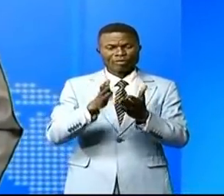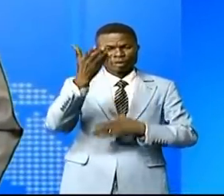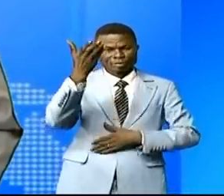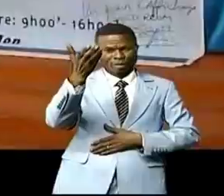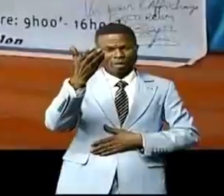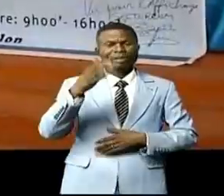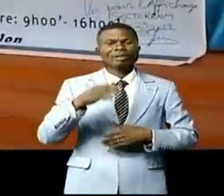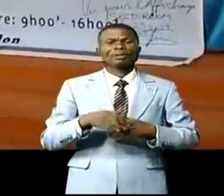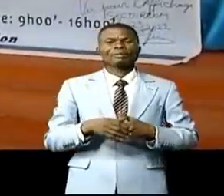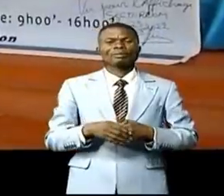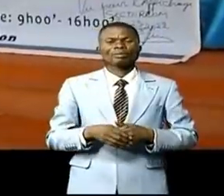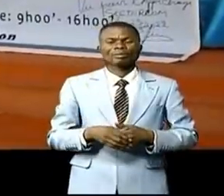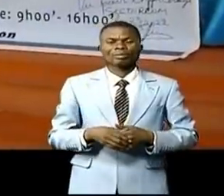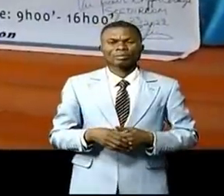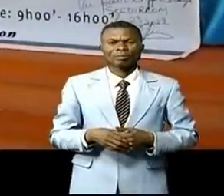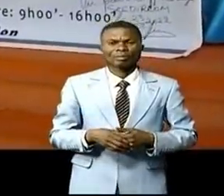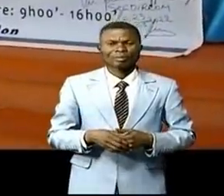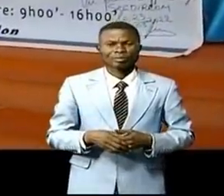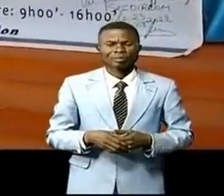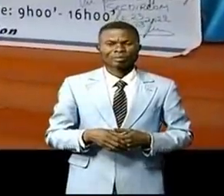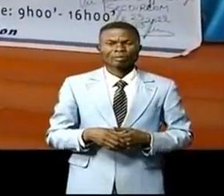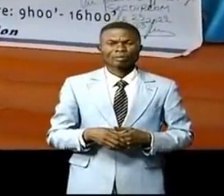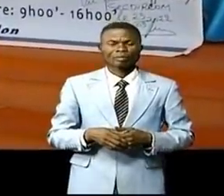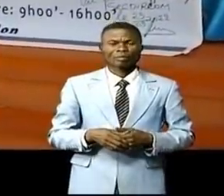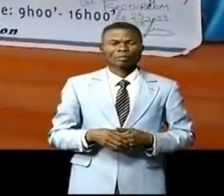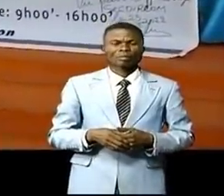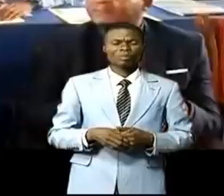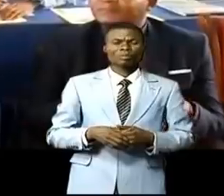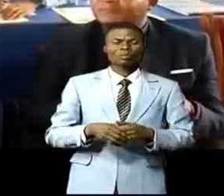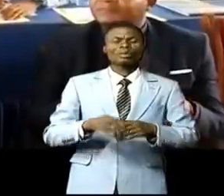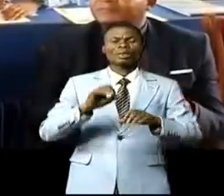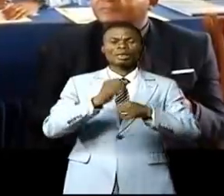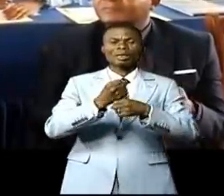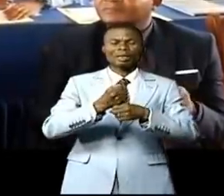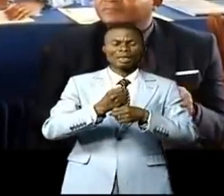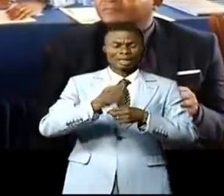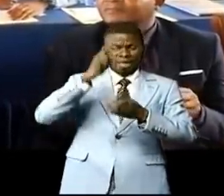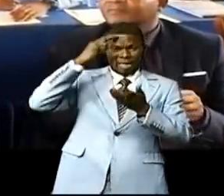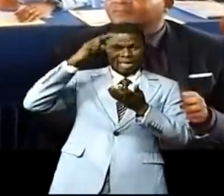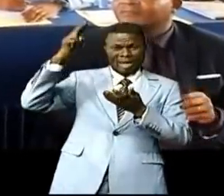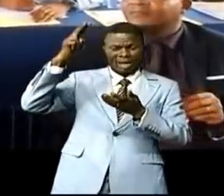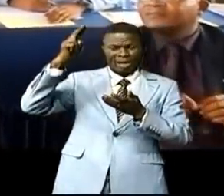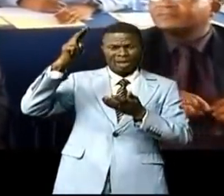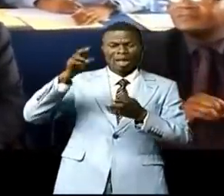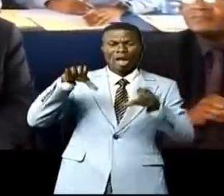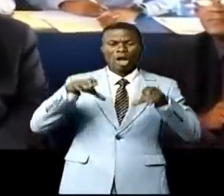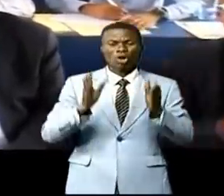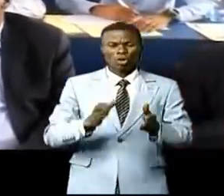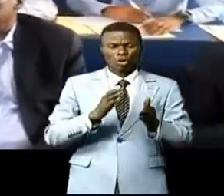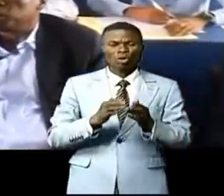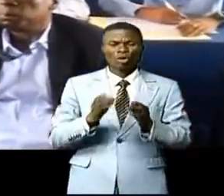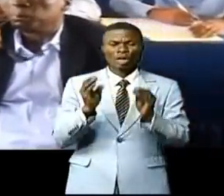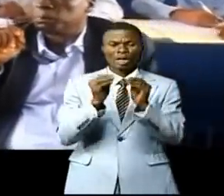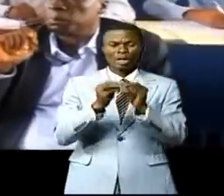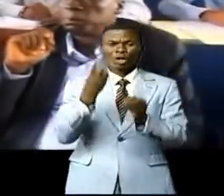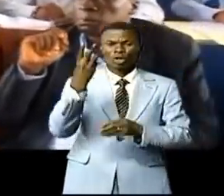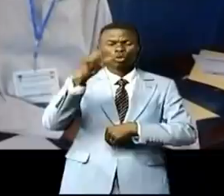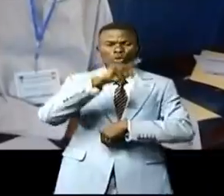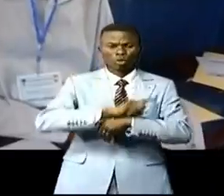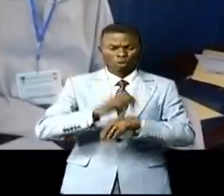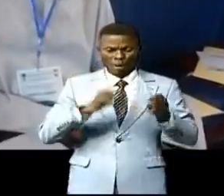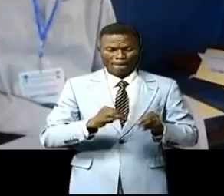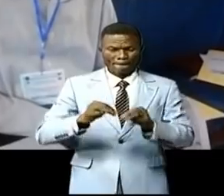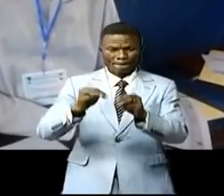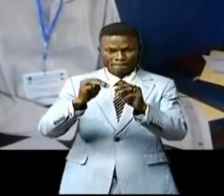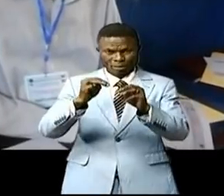présente. La crème intellectuelle congolaise va réfléchir pendant 3 jours sur la méthodologie et